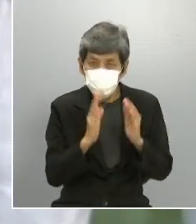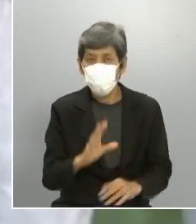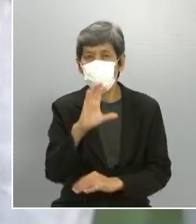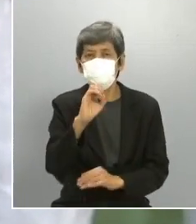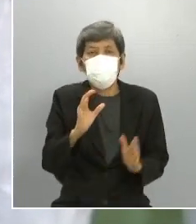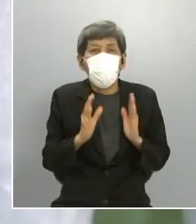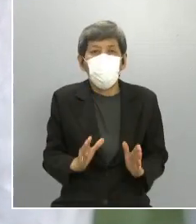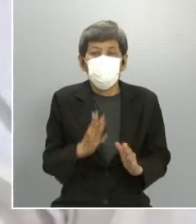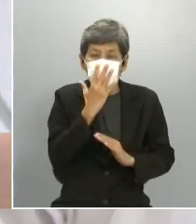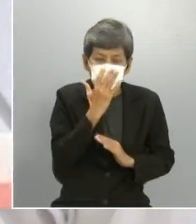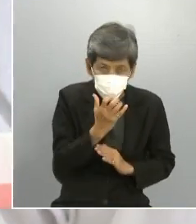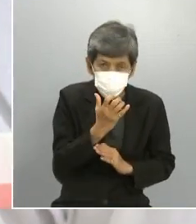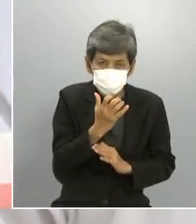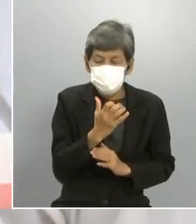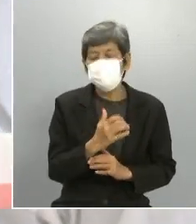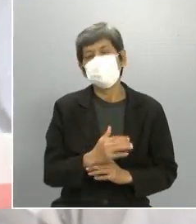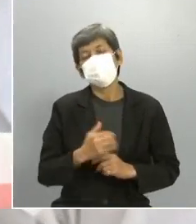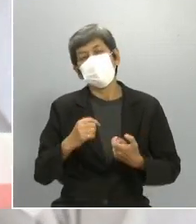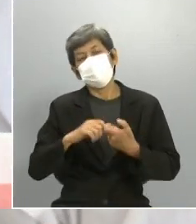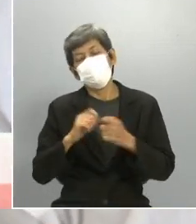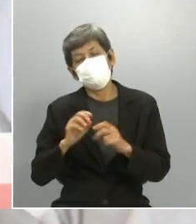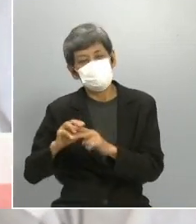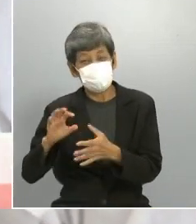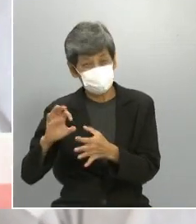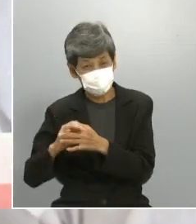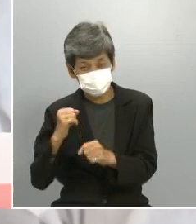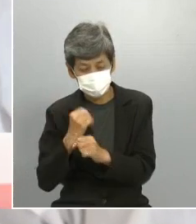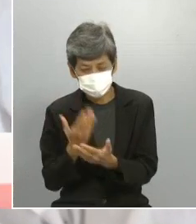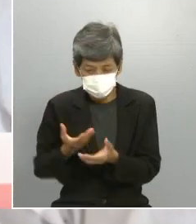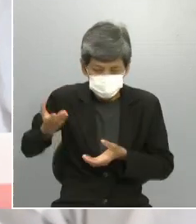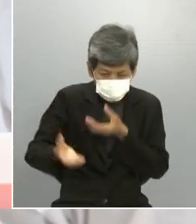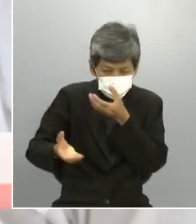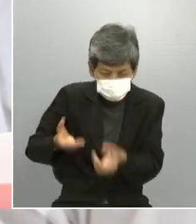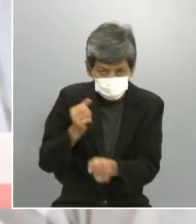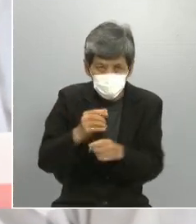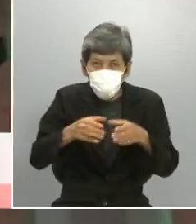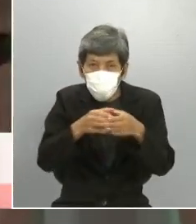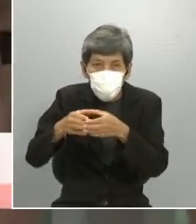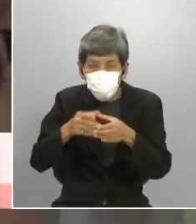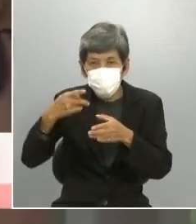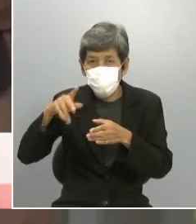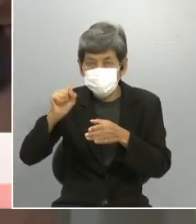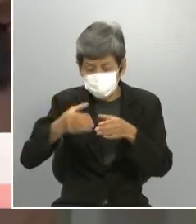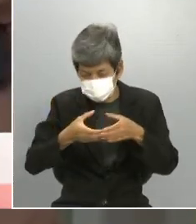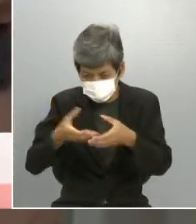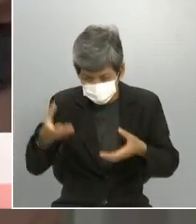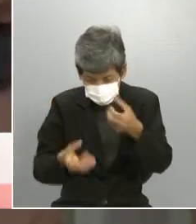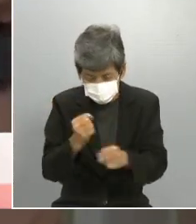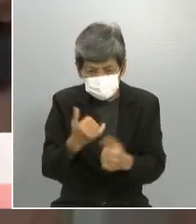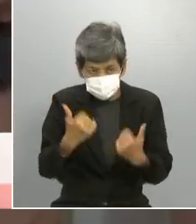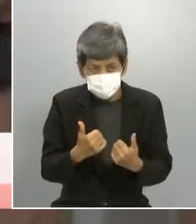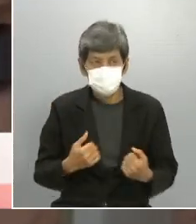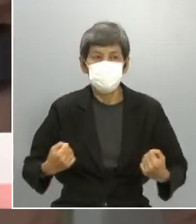50คนค่ะที่ตกเป็นเหยื่อในการลงทุนของกลุ่มนายประสิทธิ์เจียวก๊กวันนี้